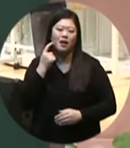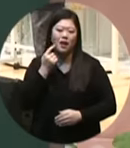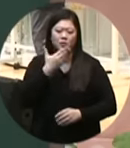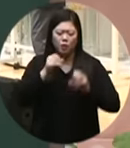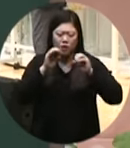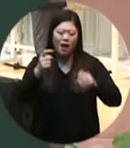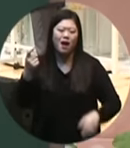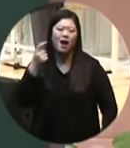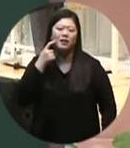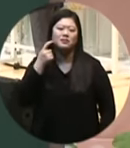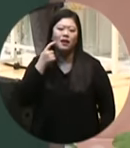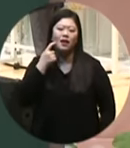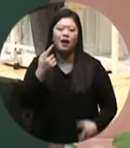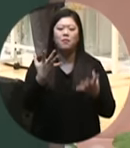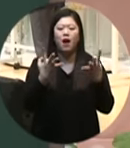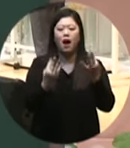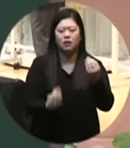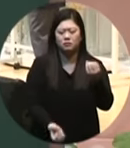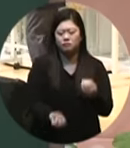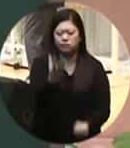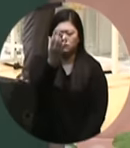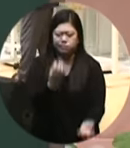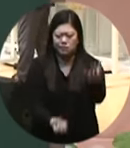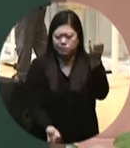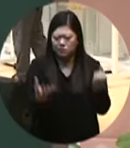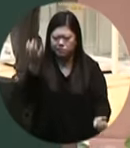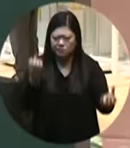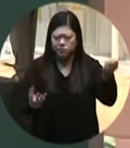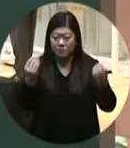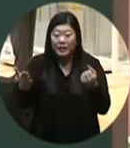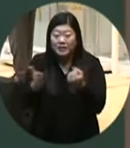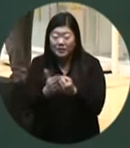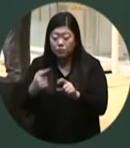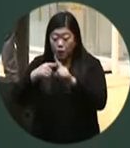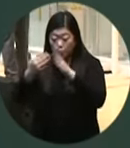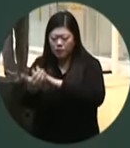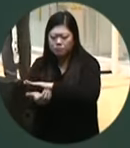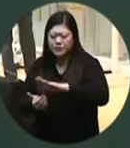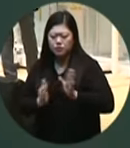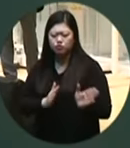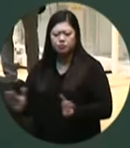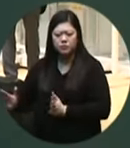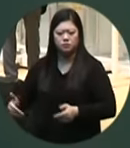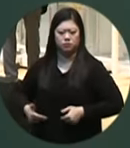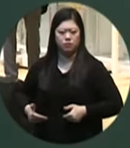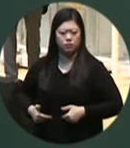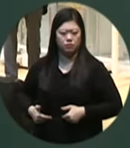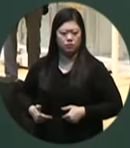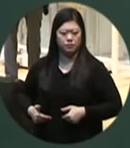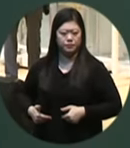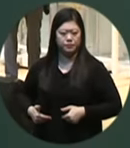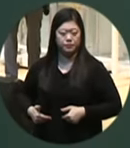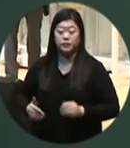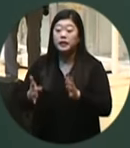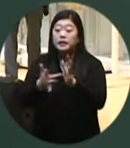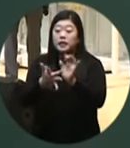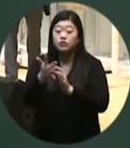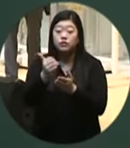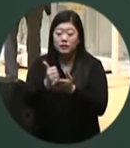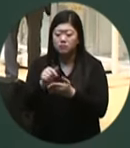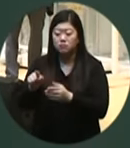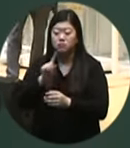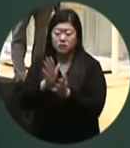마지막을 지키는 걸 말합니다. And so he's talking about keeping the church. 예수님이 얘기하셨어요. guarding the church. And Jesus said.